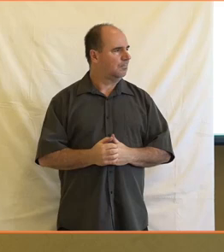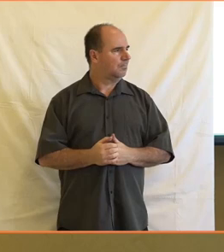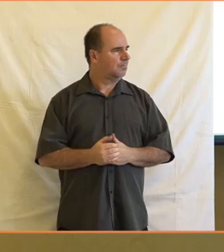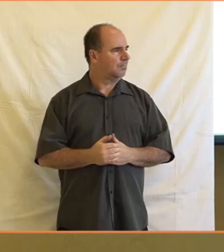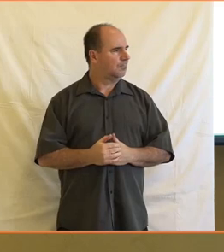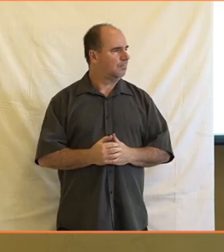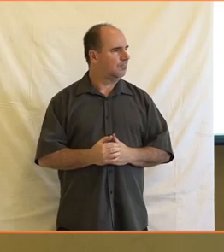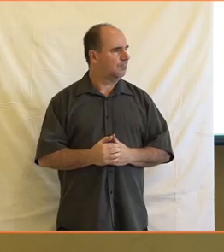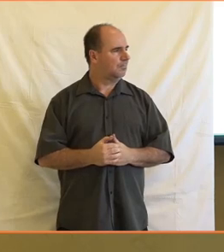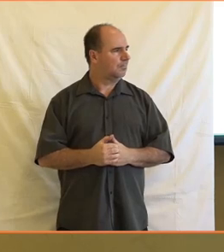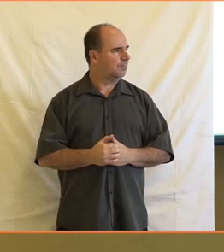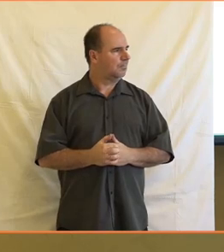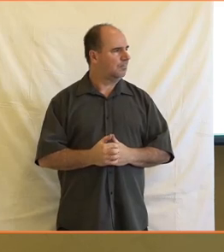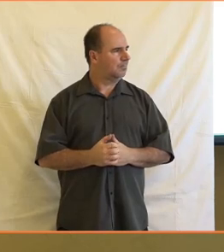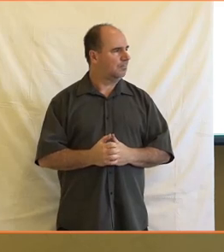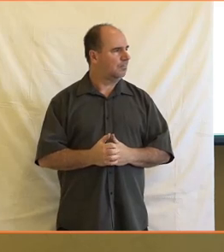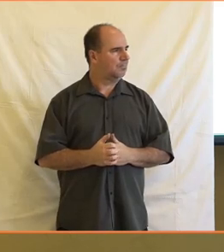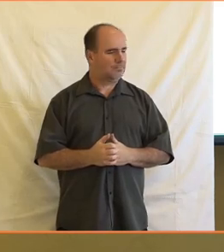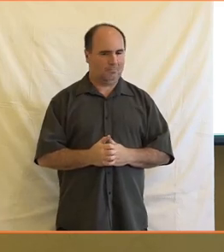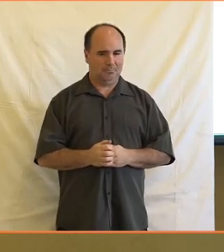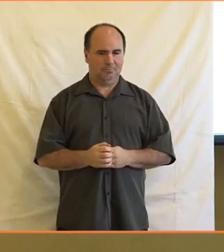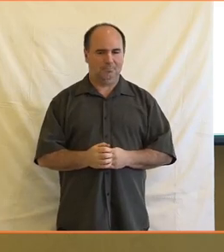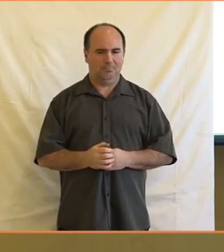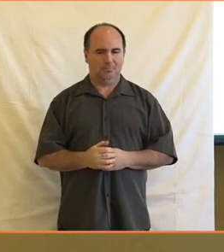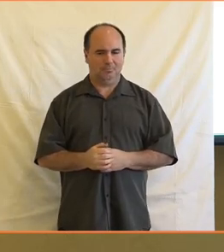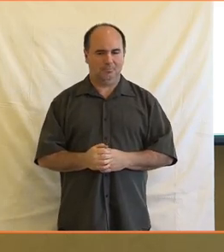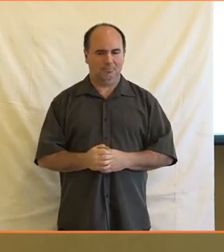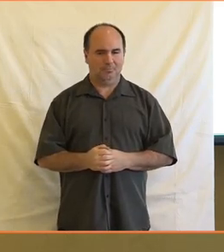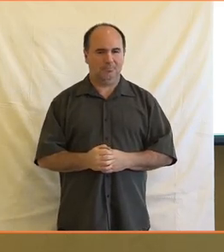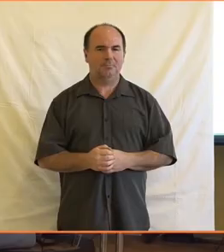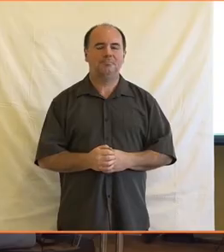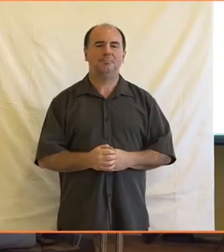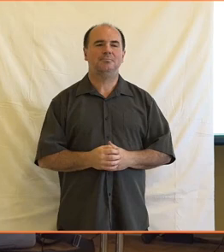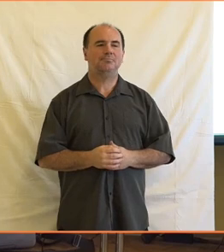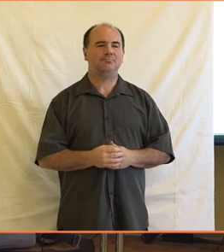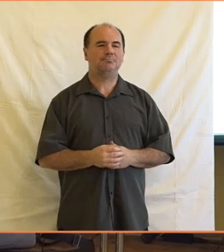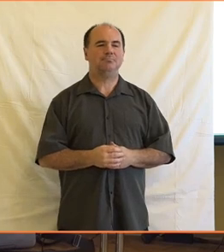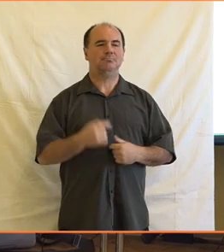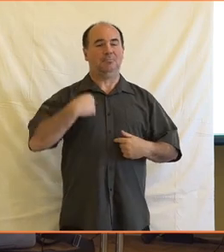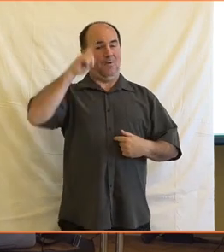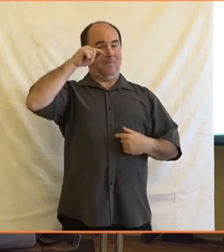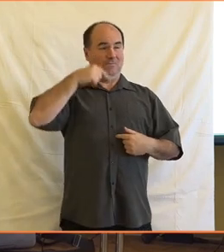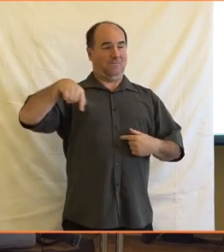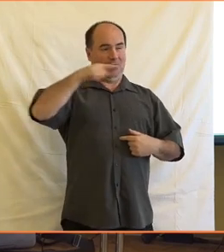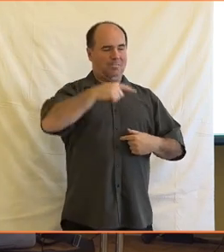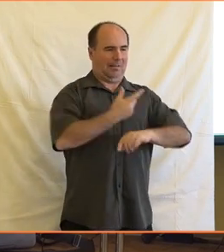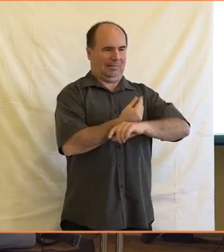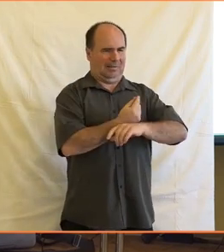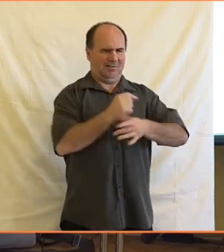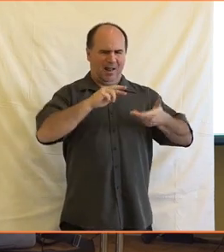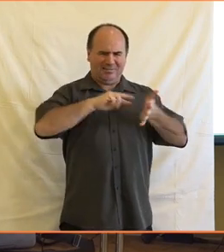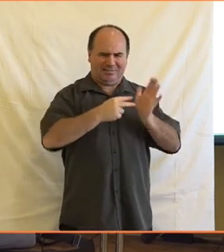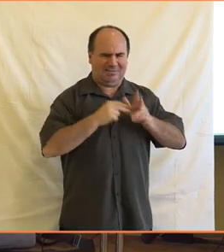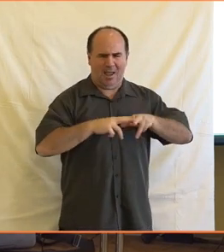and not limit open societies and fact-based discussions. Víme, že digitální technologie mohou